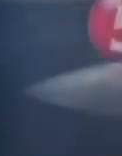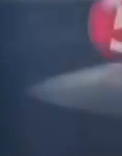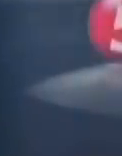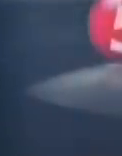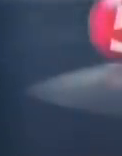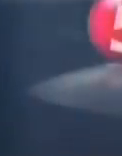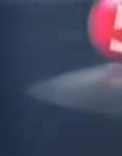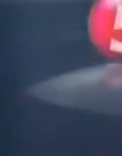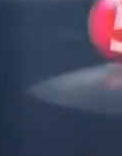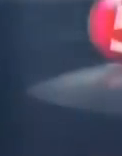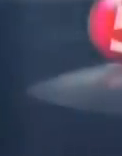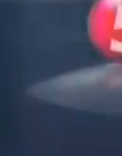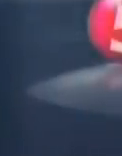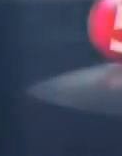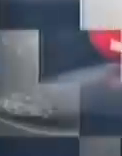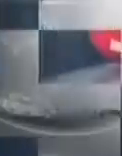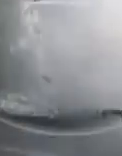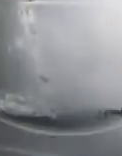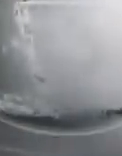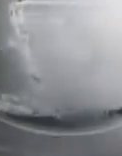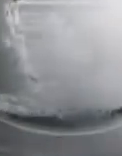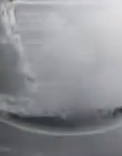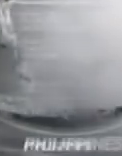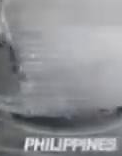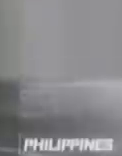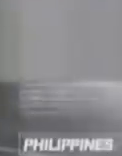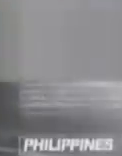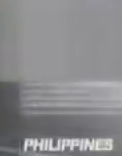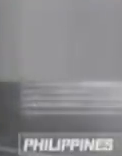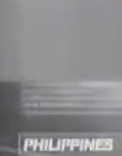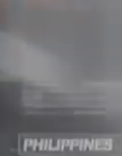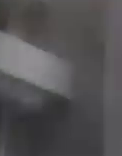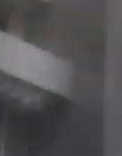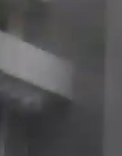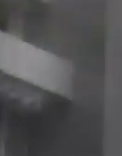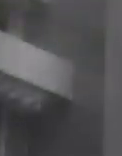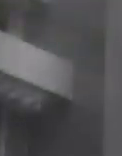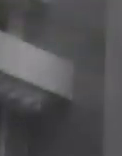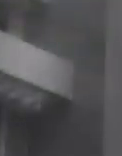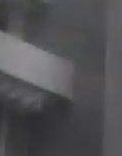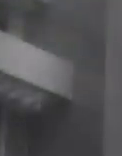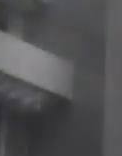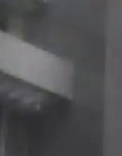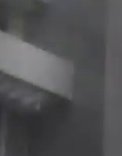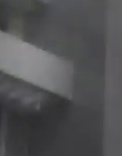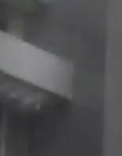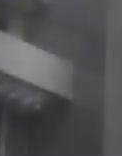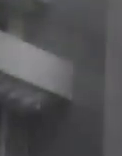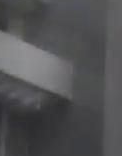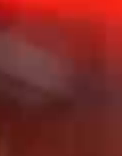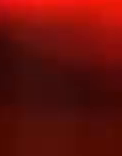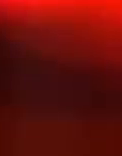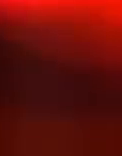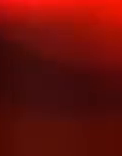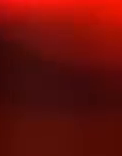Erwin Tulfo para sa News 5. San man, kailanman, kapatid.